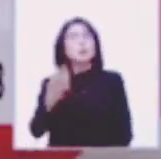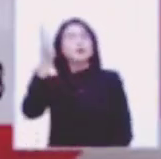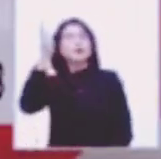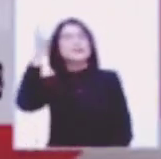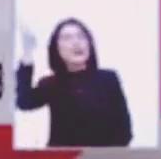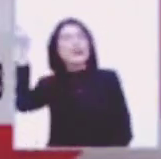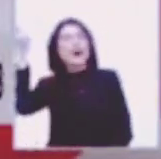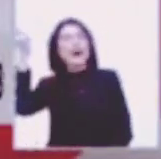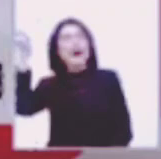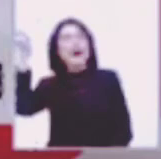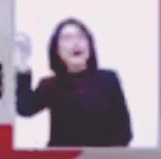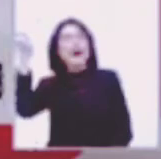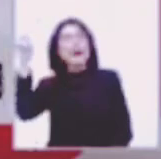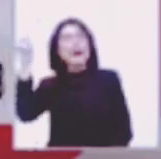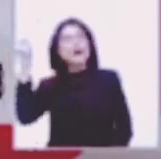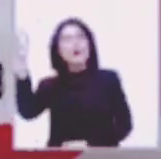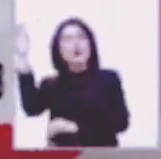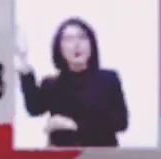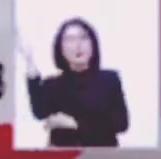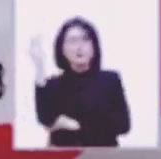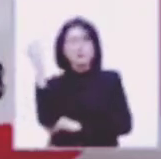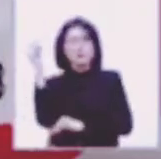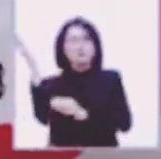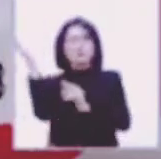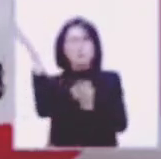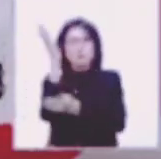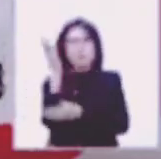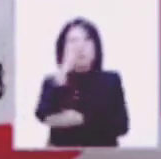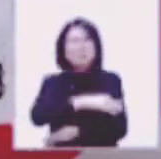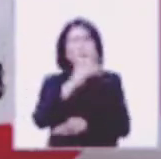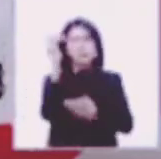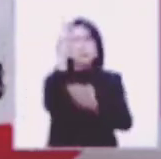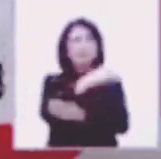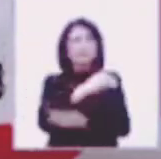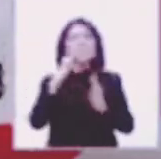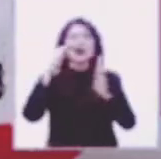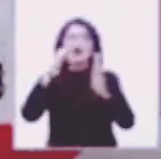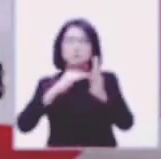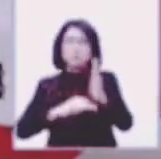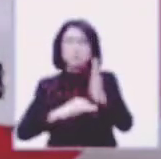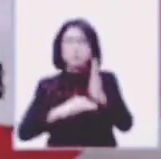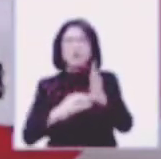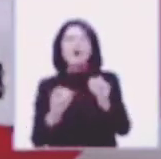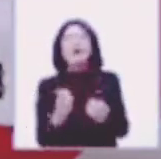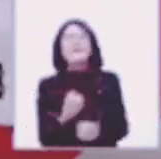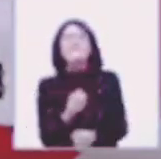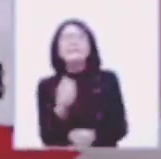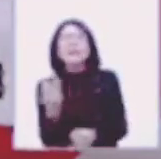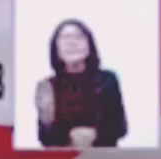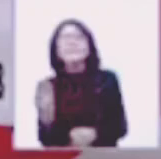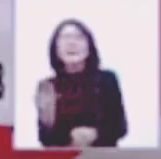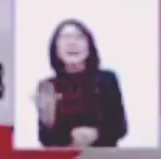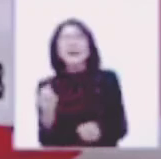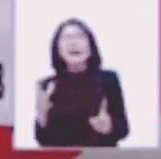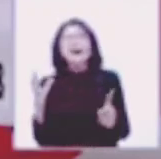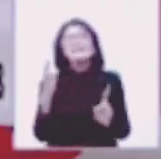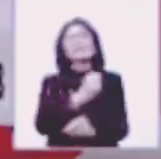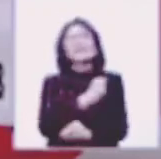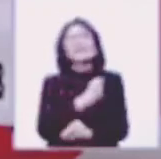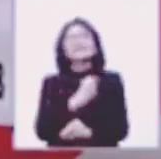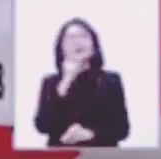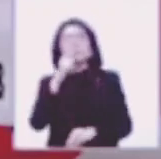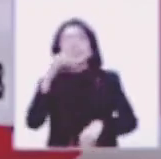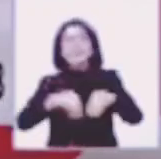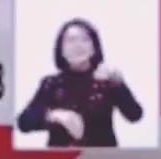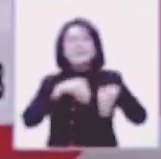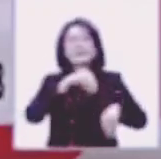rencana mengurangi deforestasi itu adalah berapa prestasi untuk melakukan